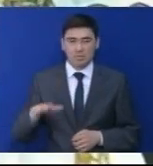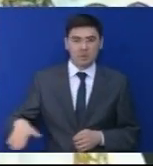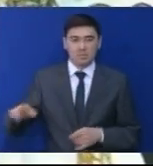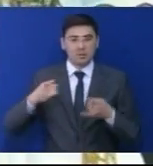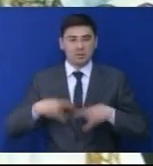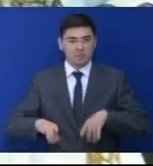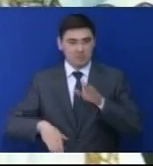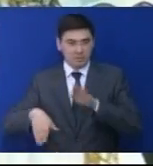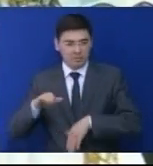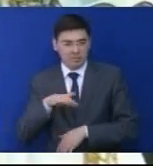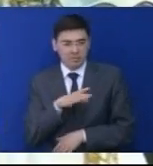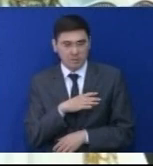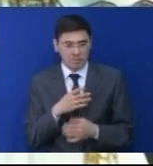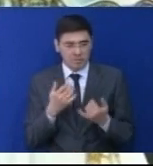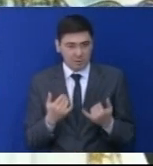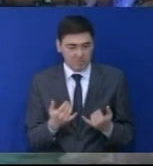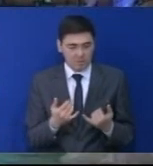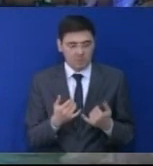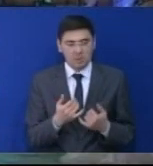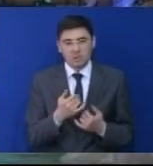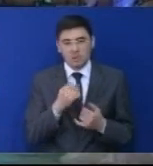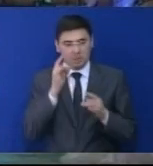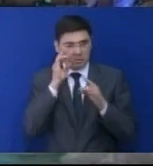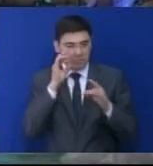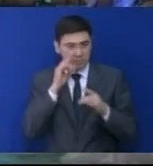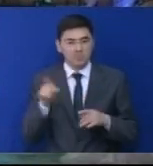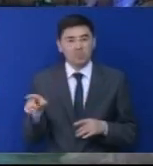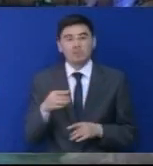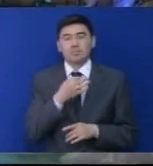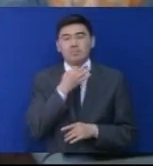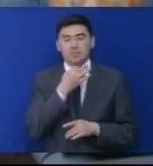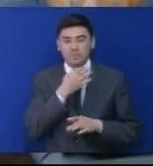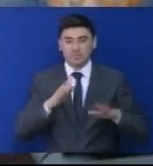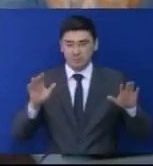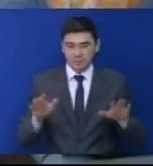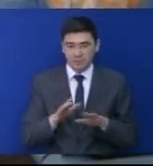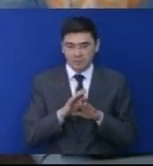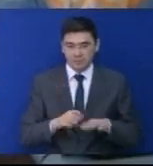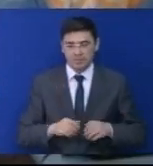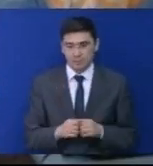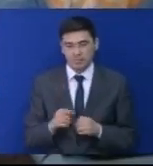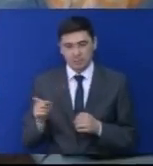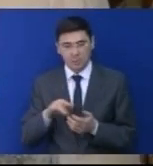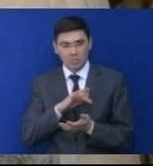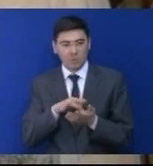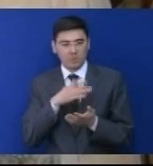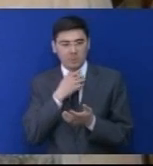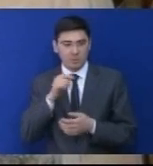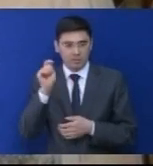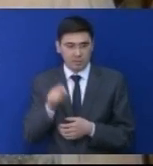мемлекеттік филармонияның әншісі. Жерлесіміз кезекті мәрте семейліктердің назарына шығармашылық ән кешін ұсынды.